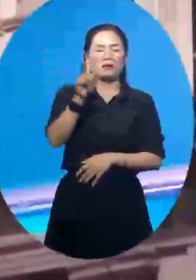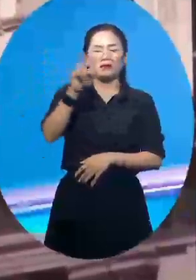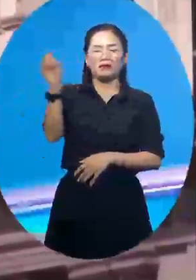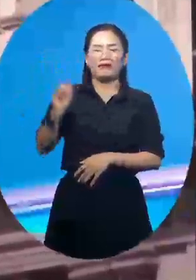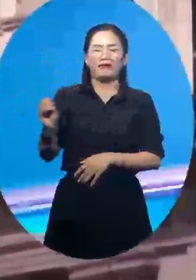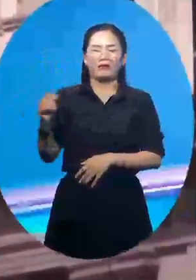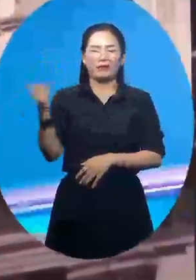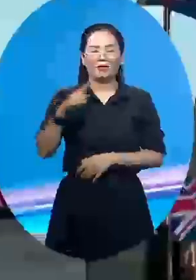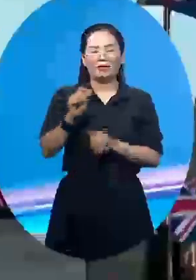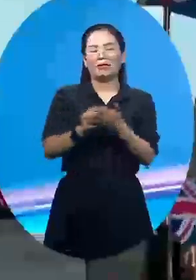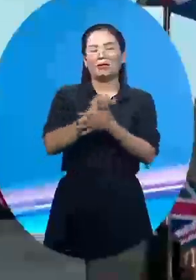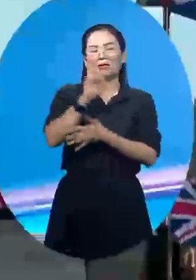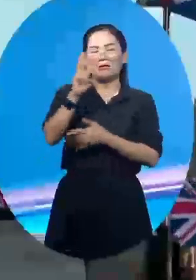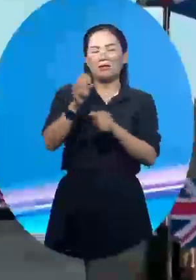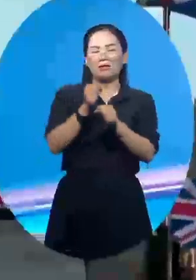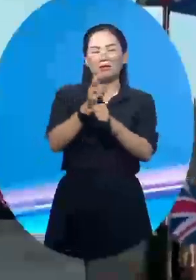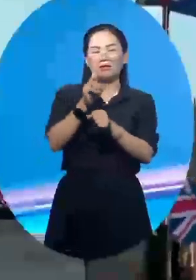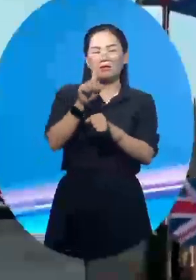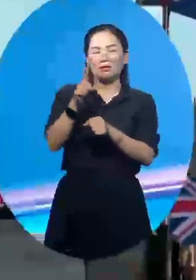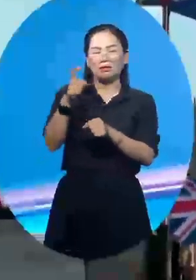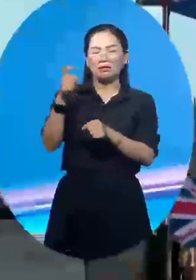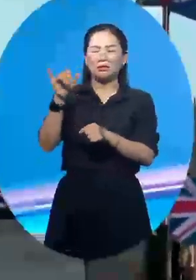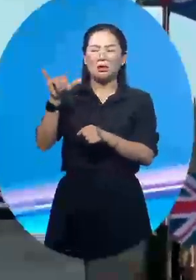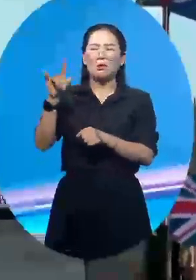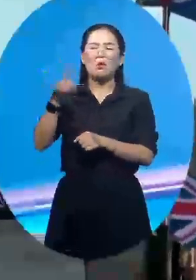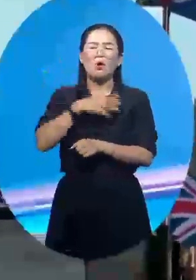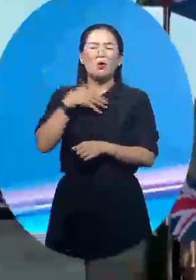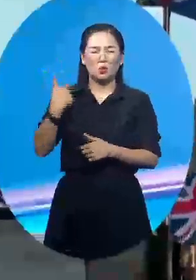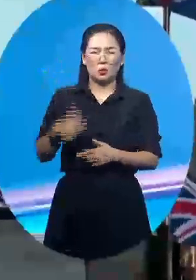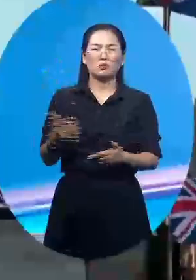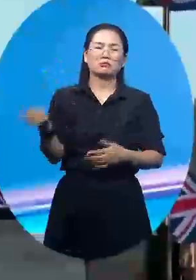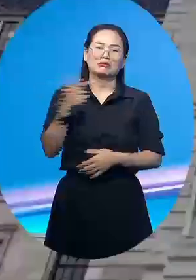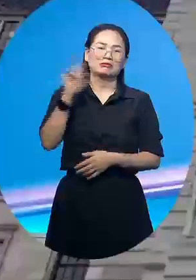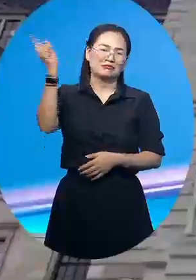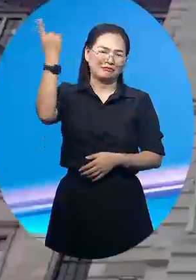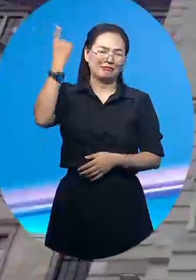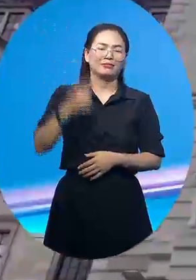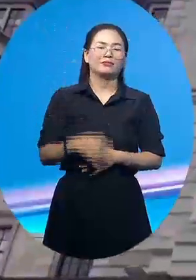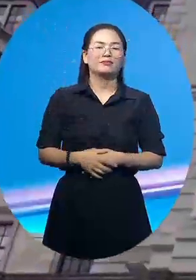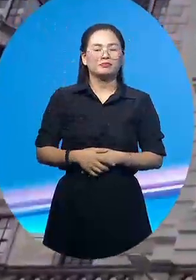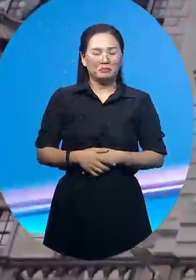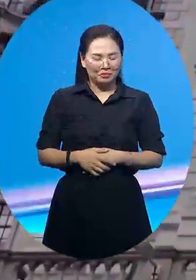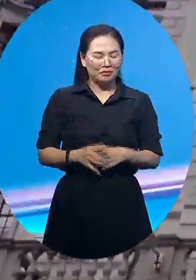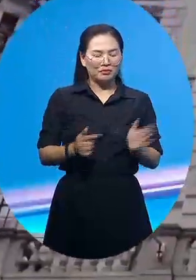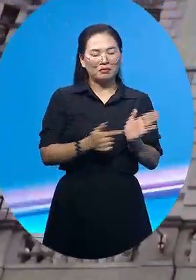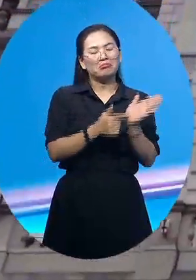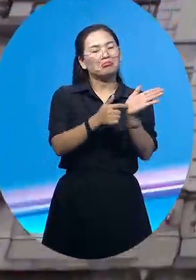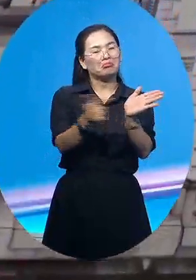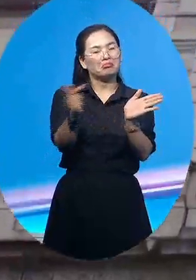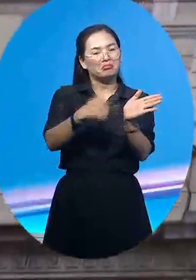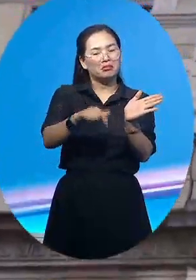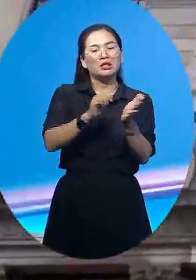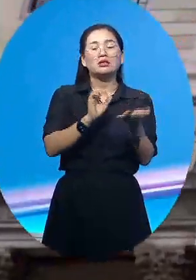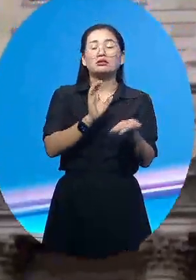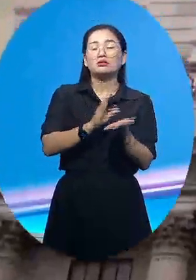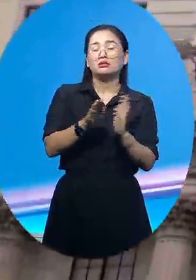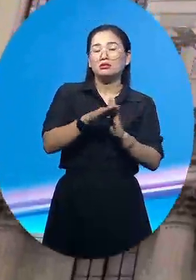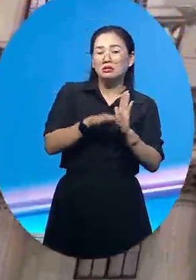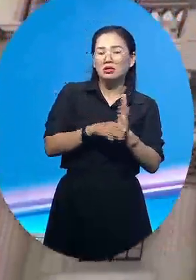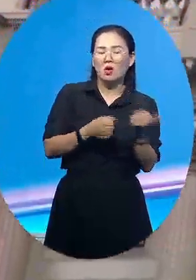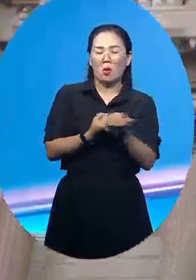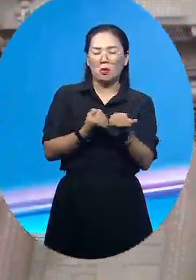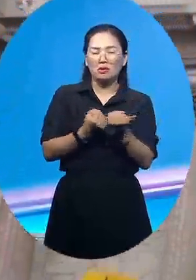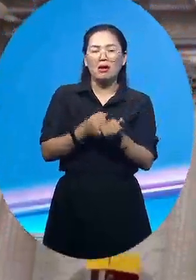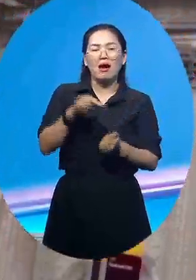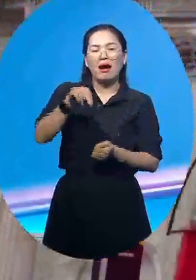100% Kể từ tháng 3 năm 1961 Dữ liệu chỉ ra rằng chi phí bổ sung của các chương trình hỗ trợ năng lượng và